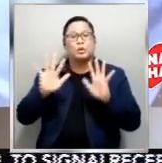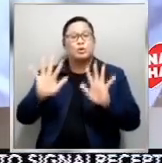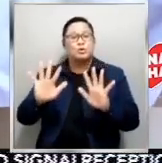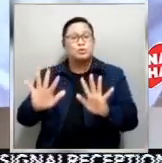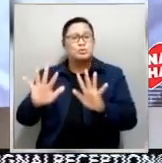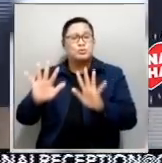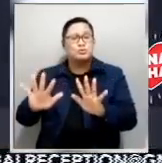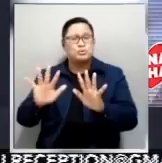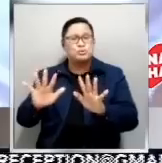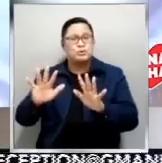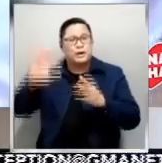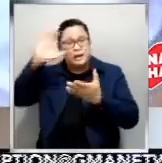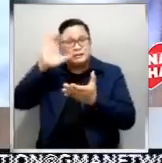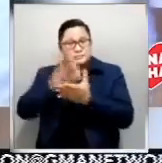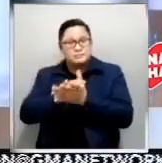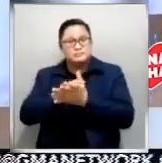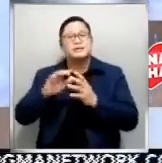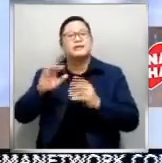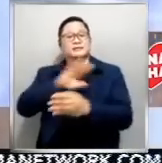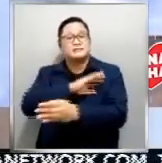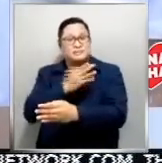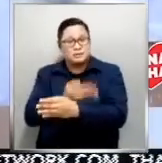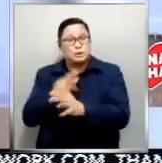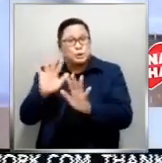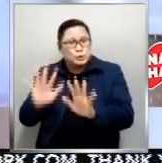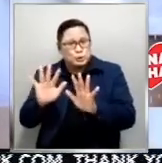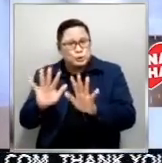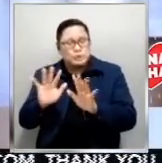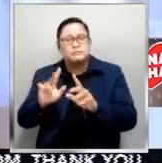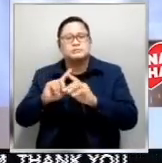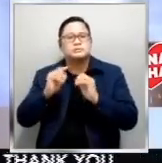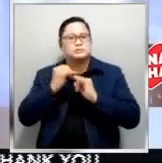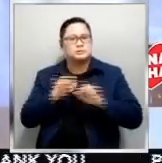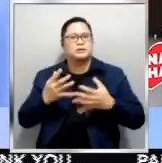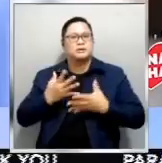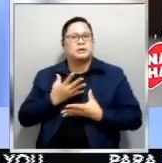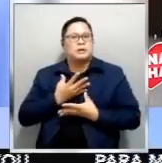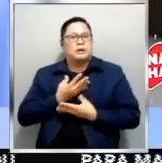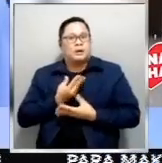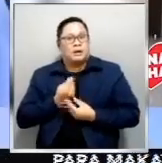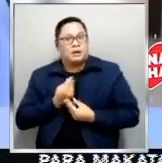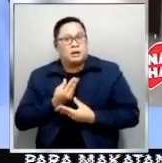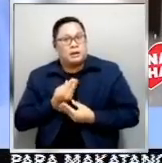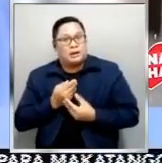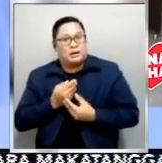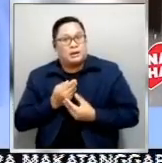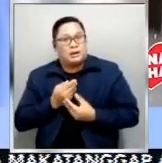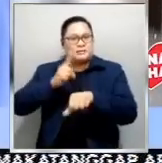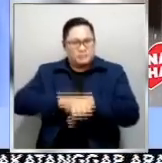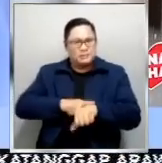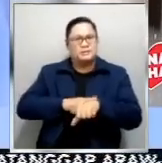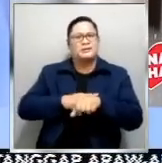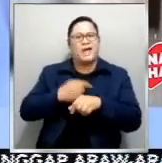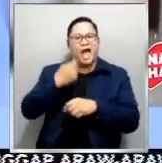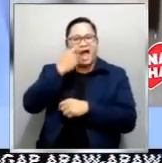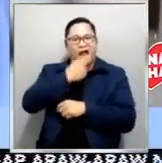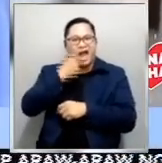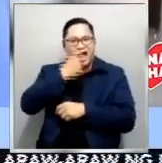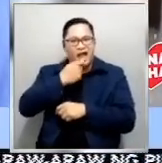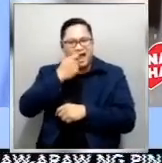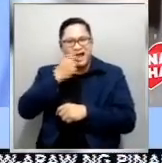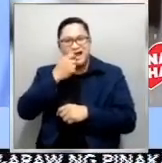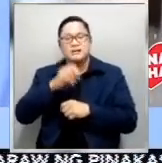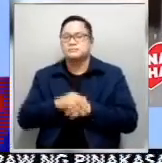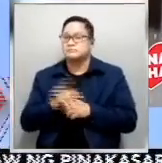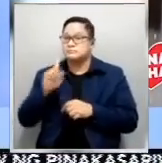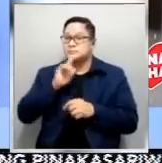mga anak na si Nakasi at Mavi, takot na takot pa rin si Carmina dahil ito ang kanyang first ever swab test. Hindi, promise, hindi. Sandali, wait